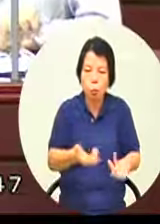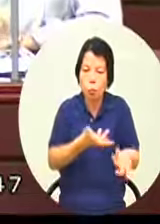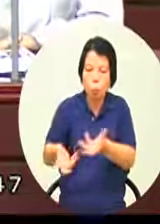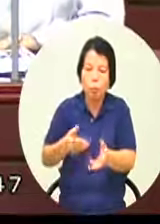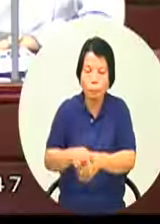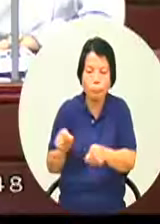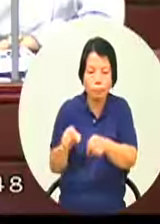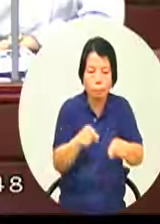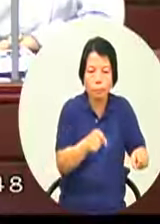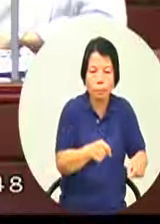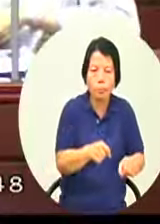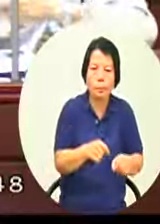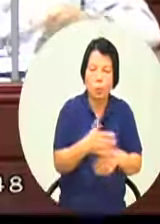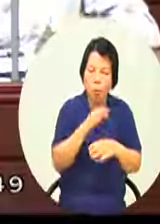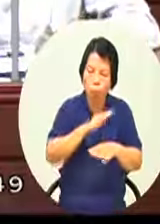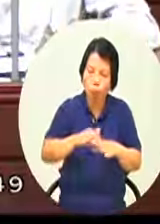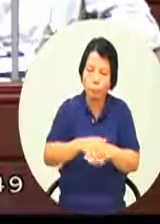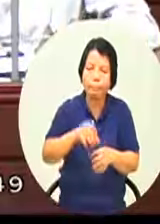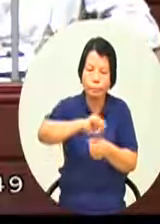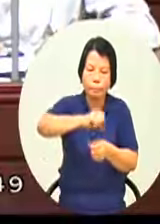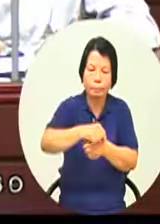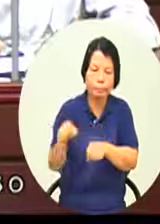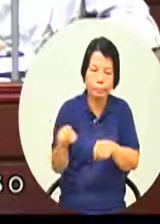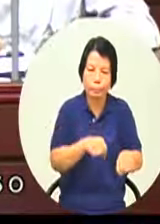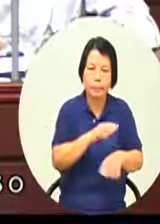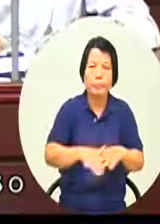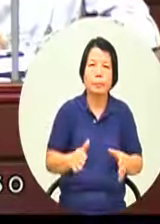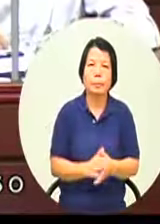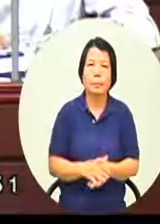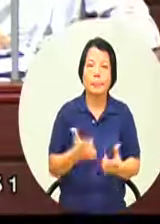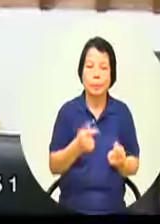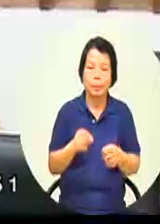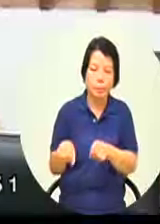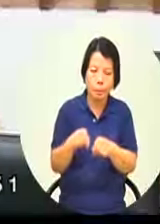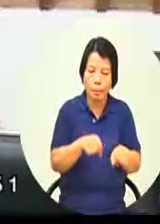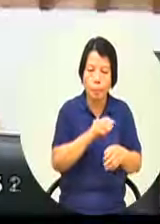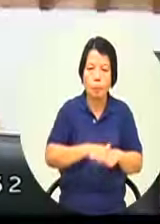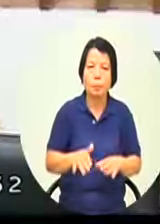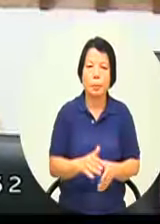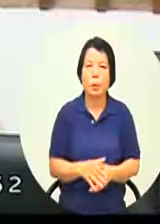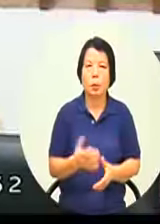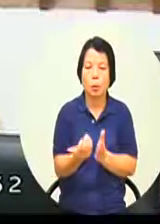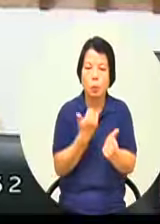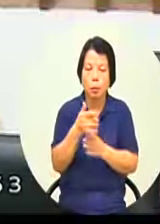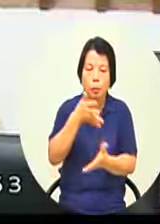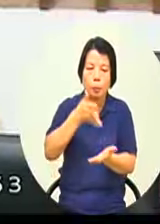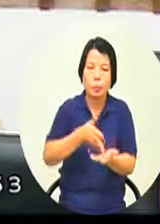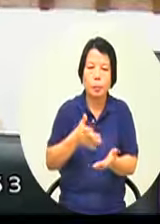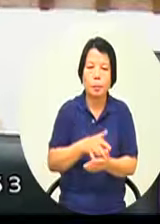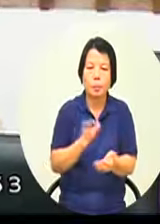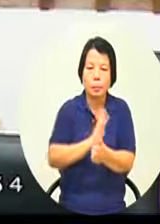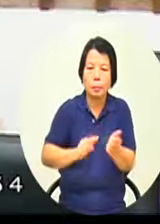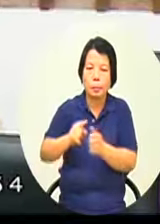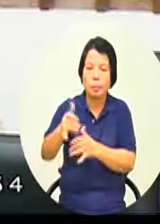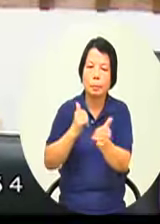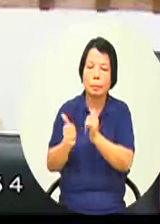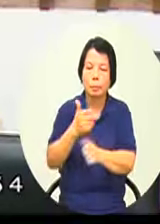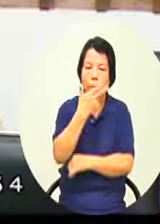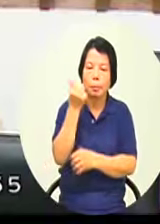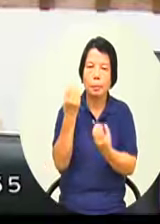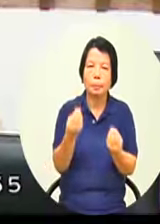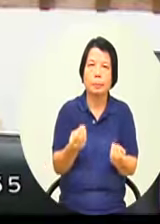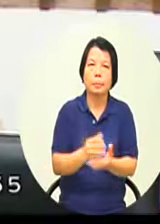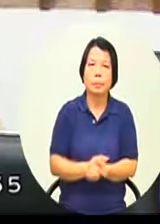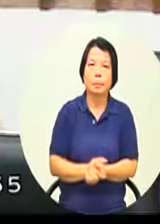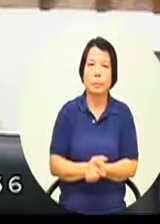拖的话，可能还会再延长。 会再延长，对，因为通常都是会再延，只是说，因为我刚刚讲了，这个已经造成民众的不便，那现在这个